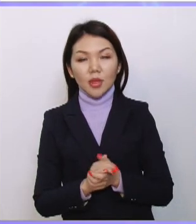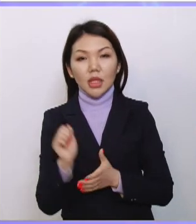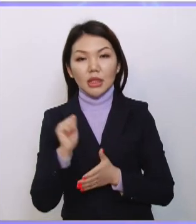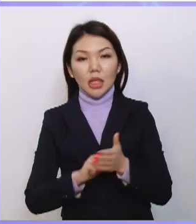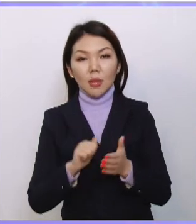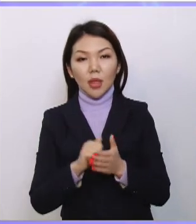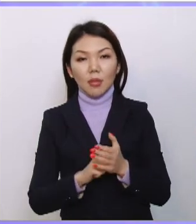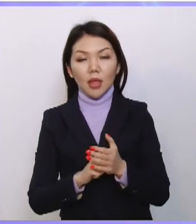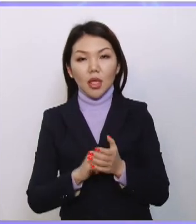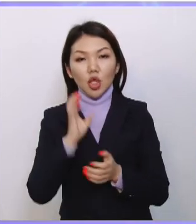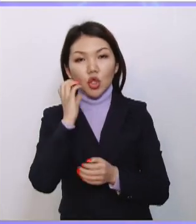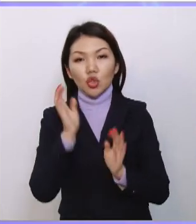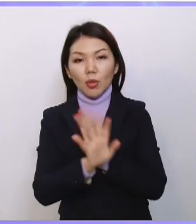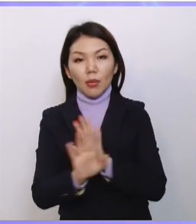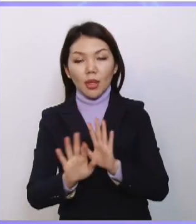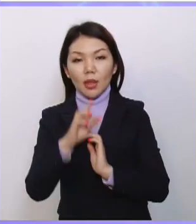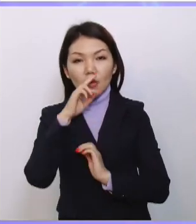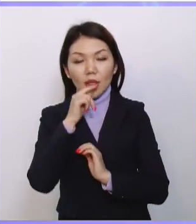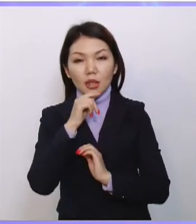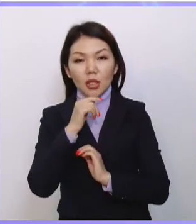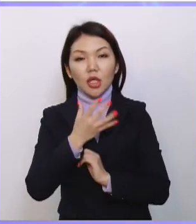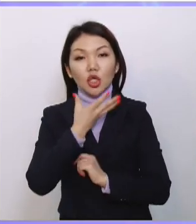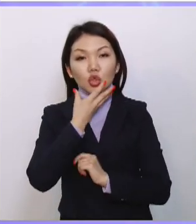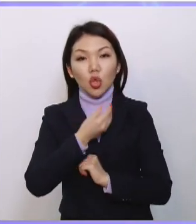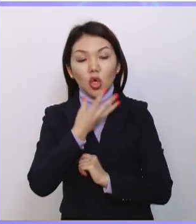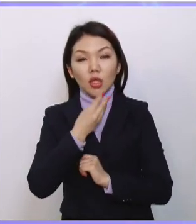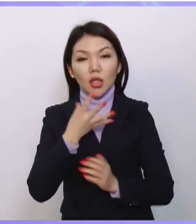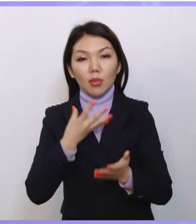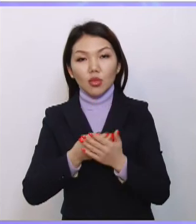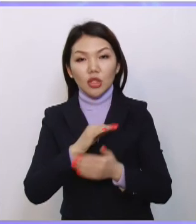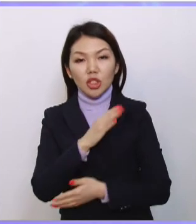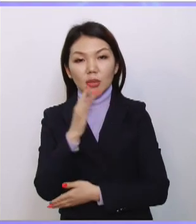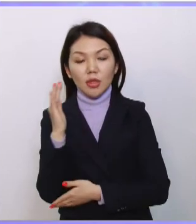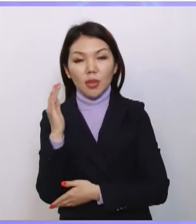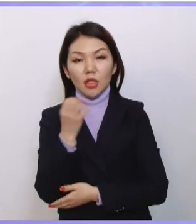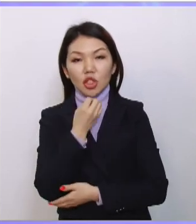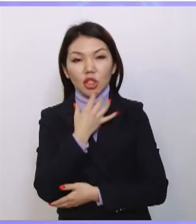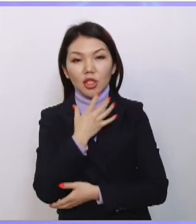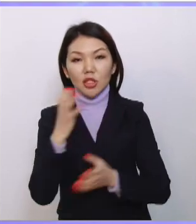Sebebi çoŋ apam emes, çoŋ atam jemiş bağın jakşı karayt.